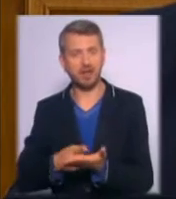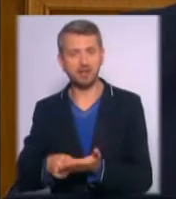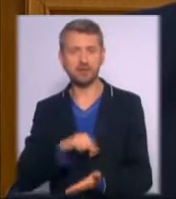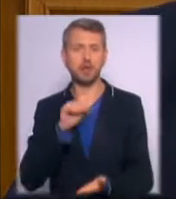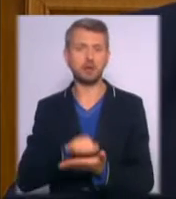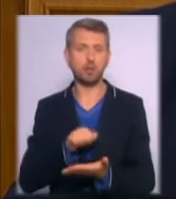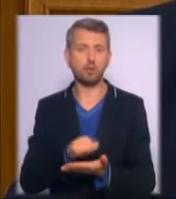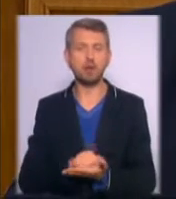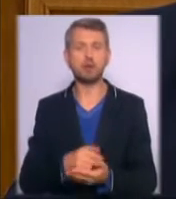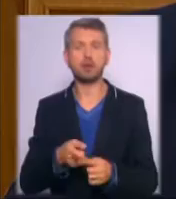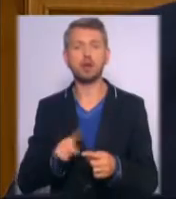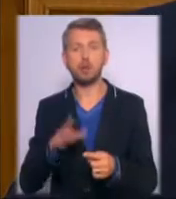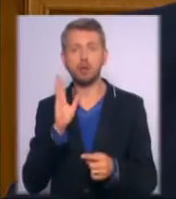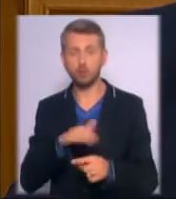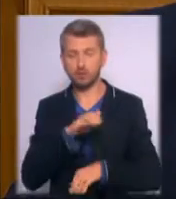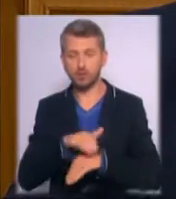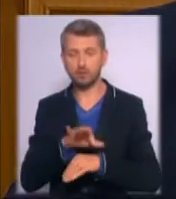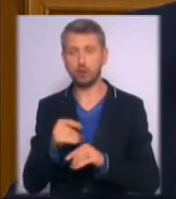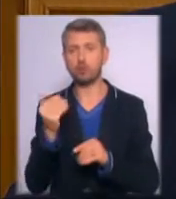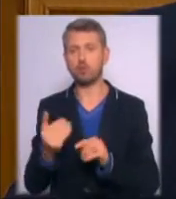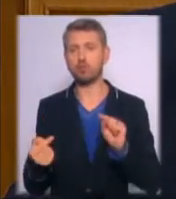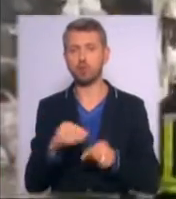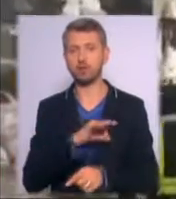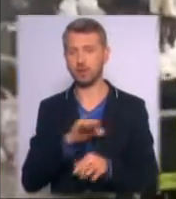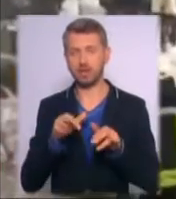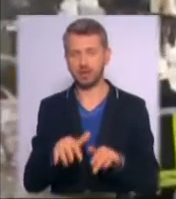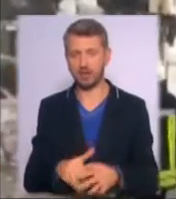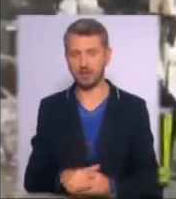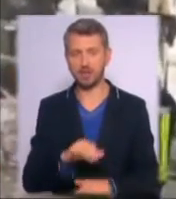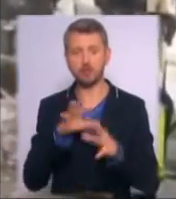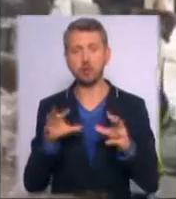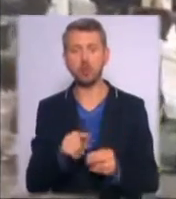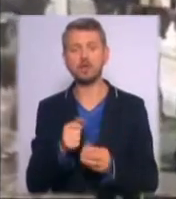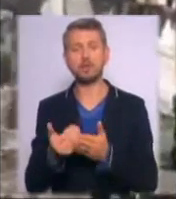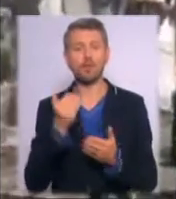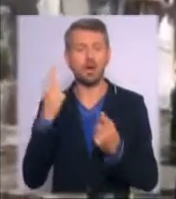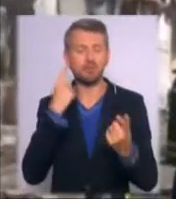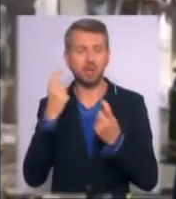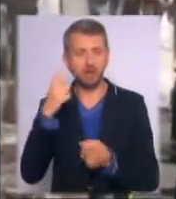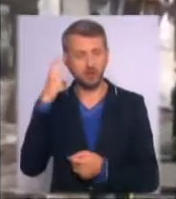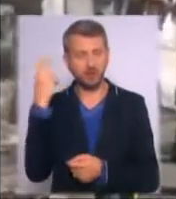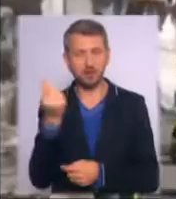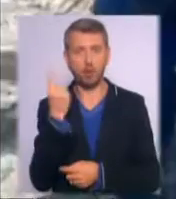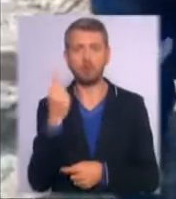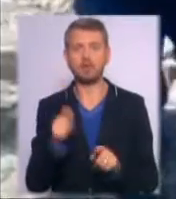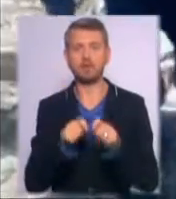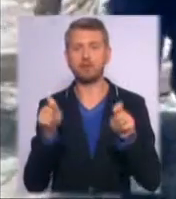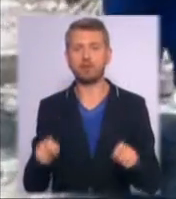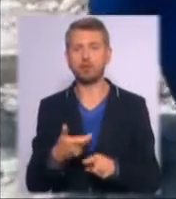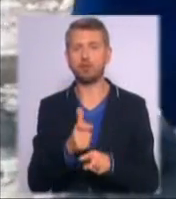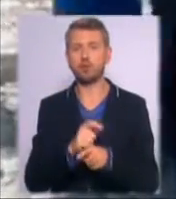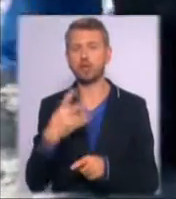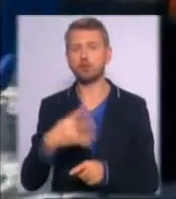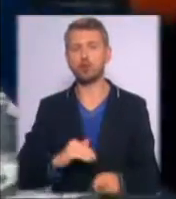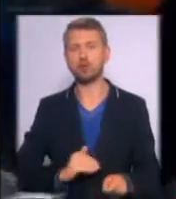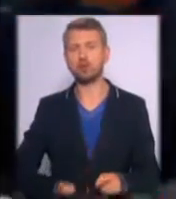які будуть свідчити о його протиправній діяльності. Всього, за попередніми даними, у Київській області відкрито понад 40 приватних